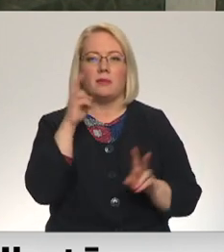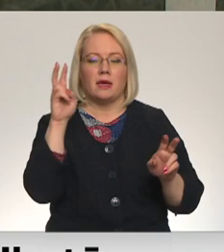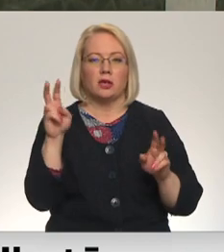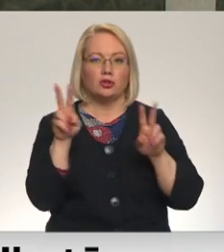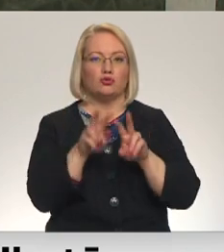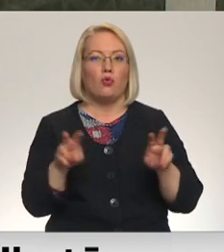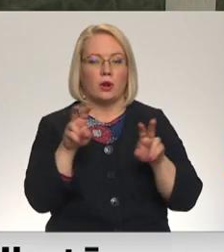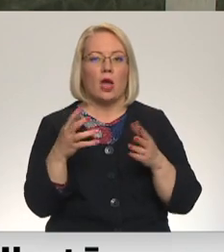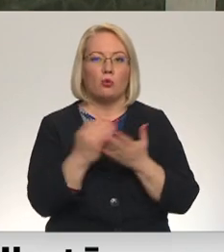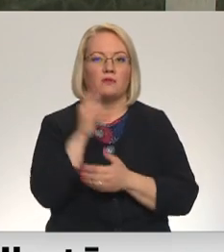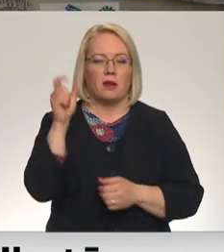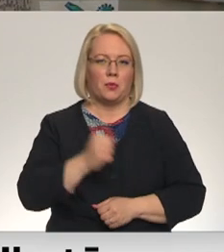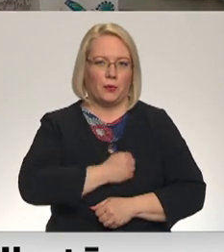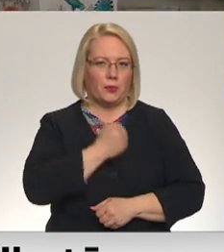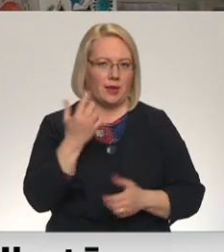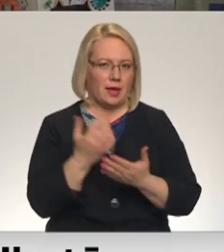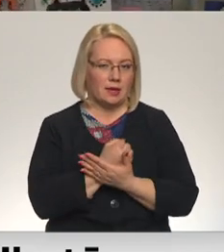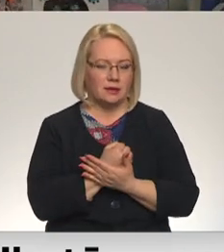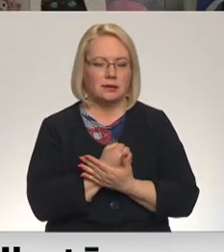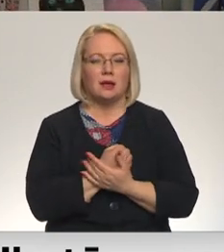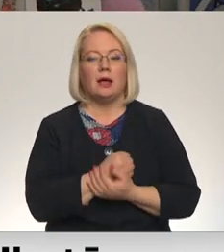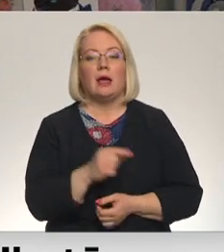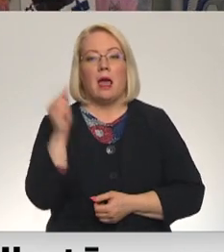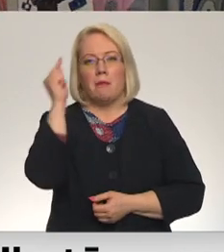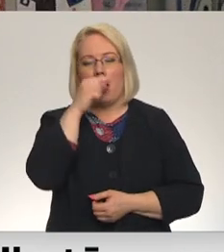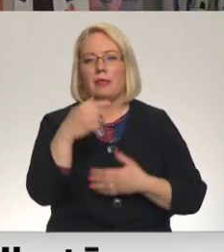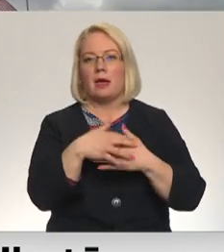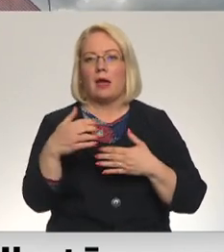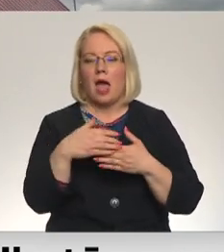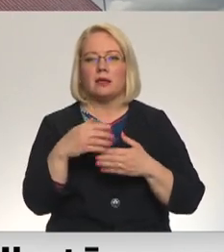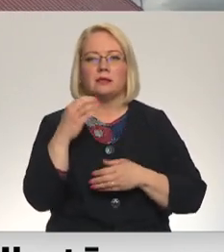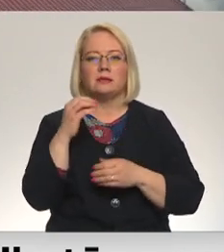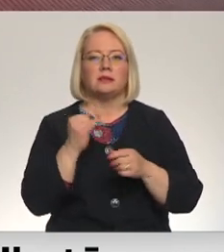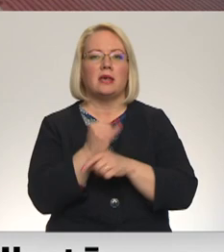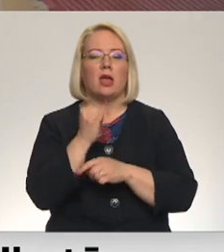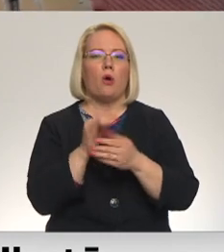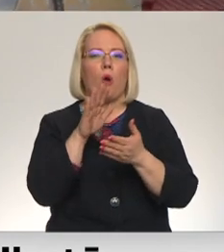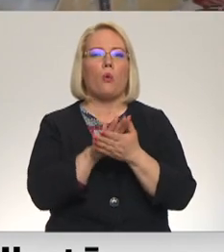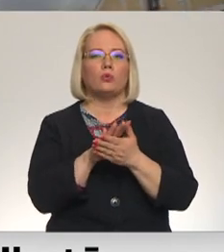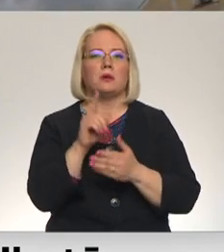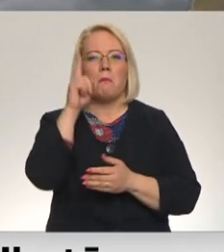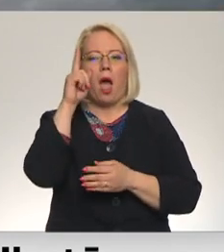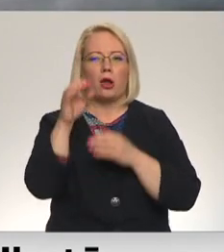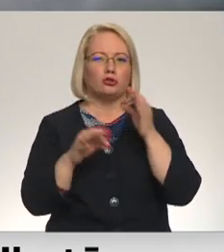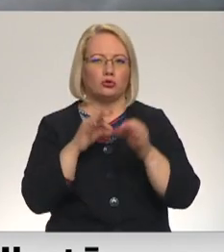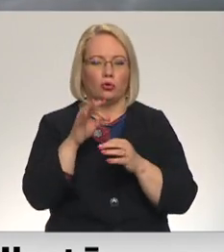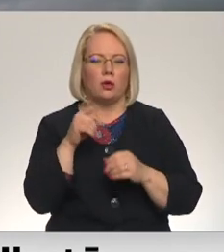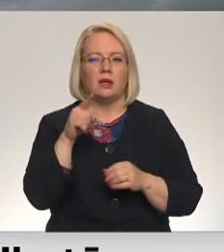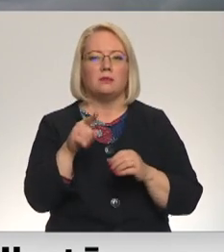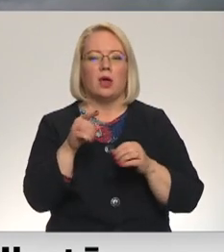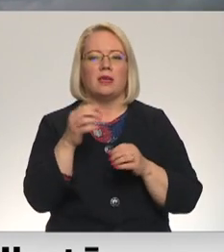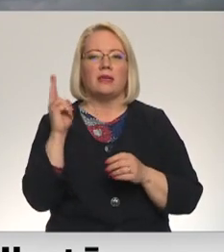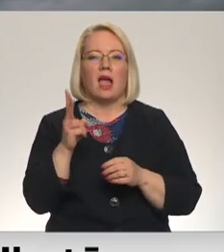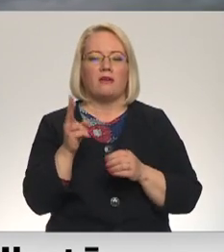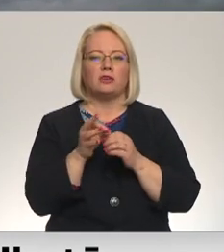nācās krietni iespringt. Melnais kaķis ceļo uz Marsu. Tieši tik savdabīgs ir šī gada Ķekavas novadpētniecības